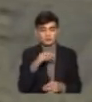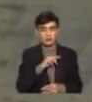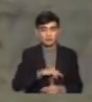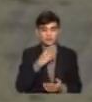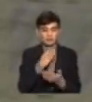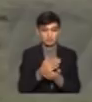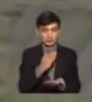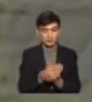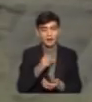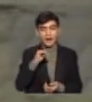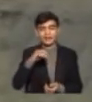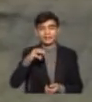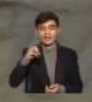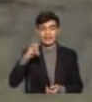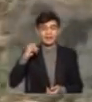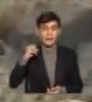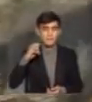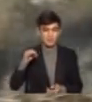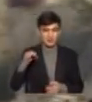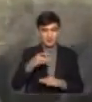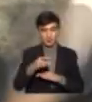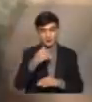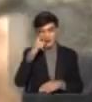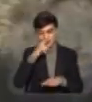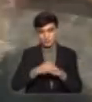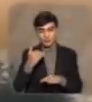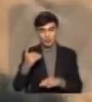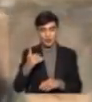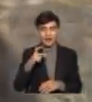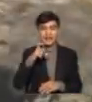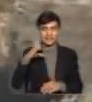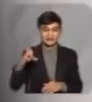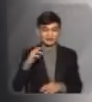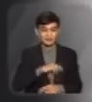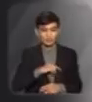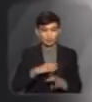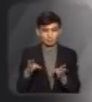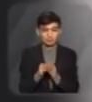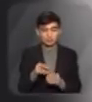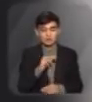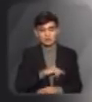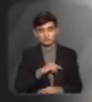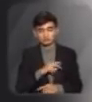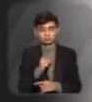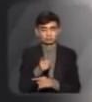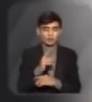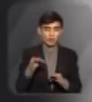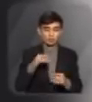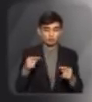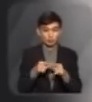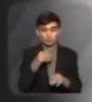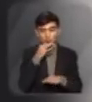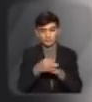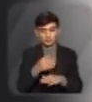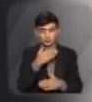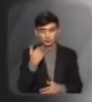облыстық әкімді Кәйтеке би ауданының әкімі Мәди Сағындықовтың экс-әріптестерімен бірге балық аулауға барған бармағаны туралы нақты айтпай